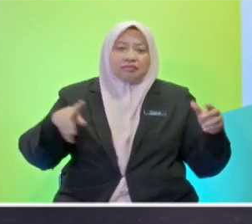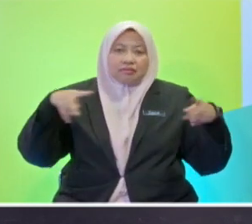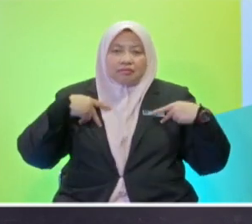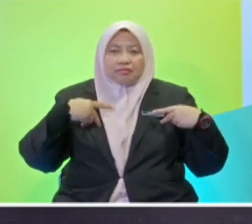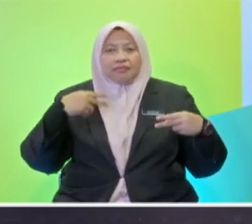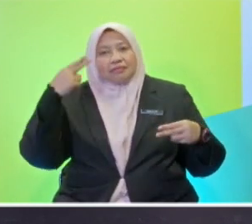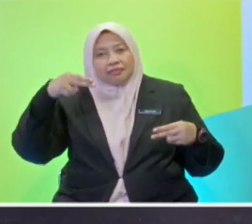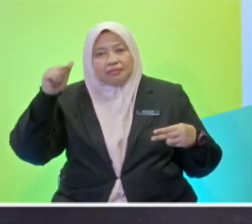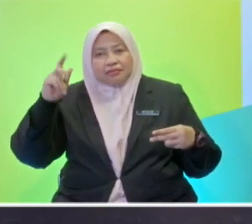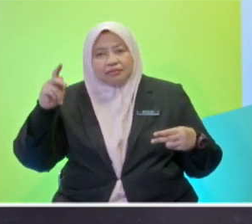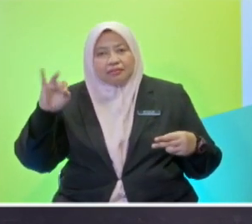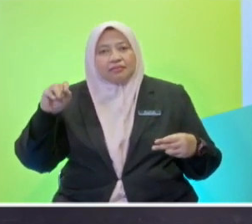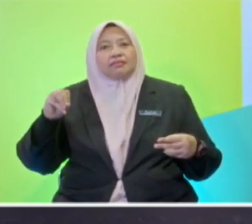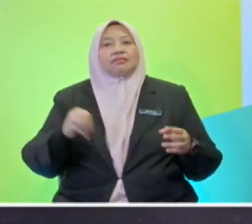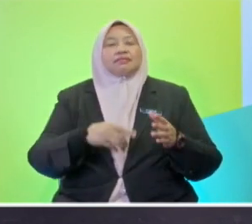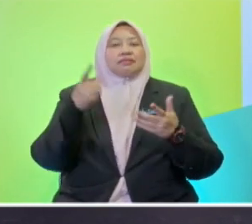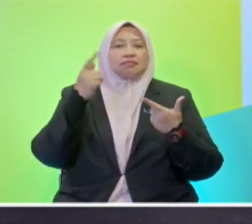satu lagi kepunahan